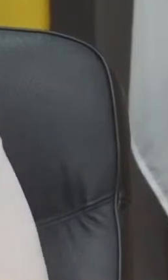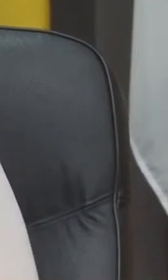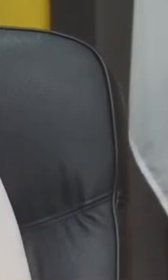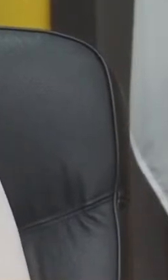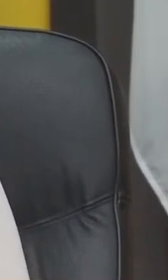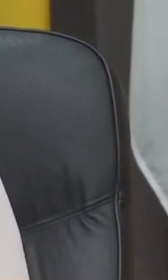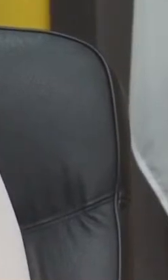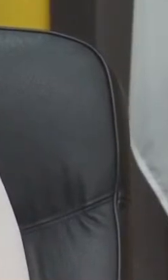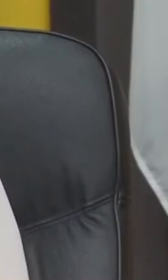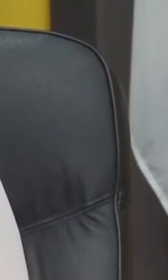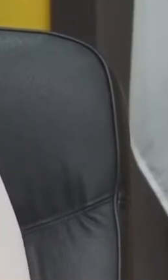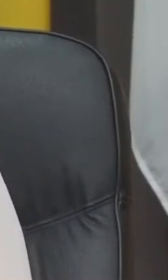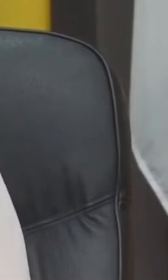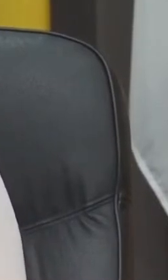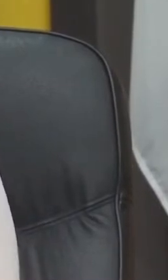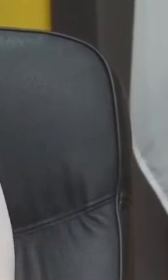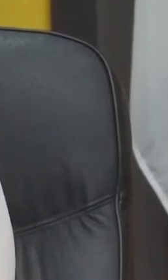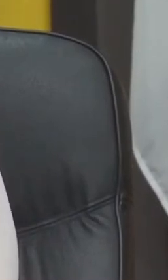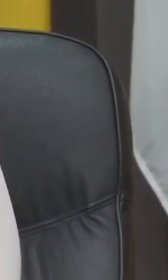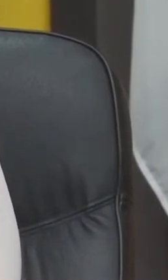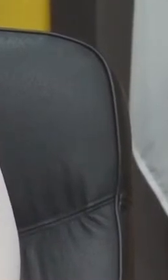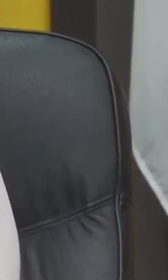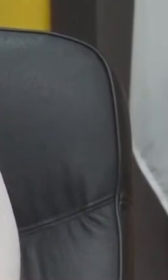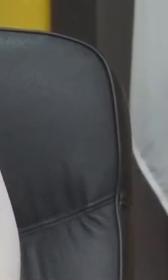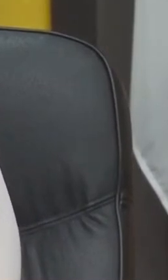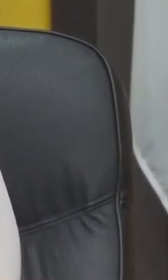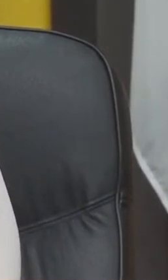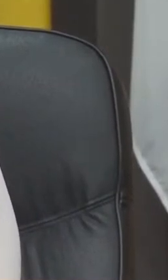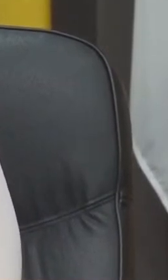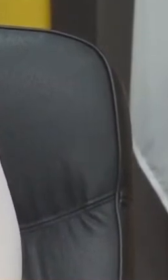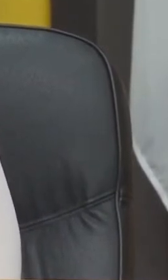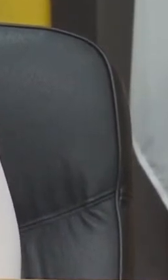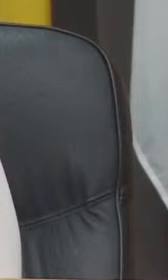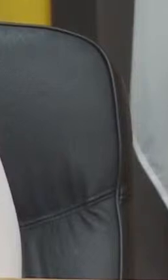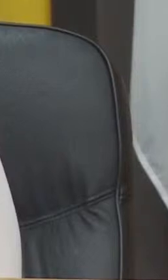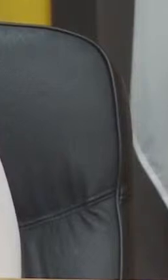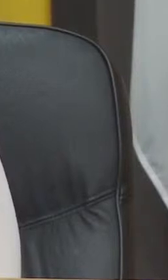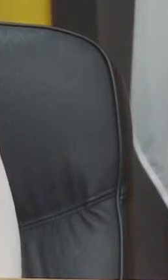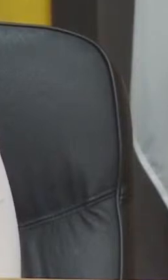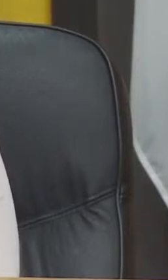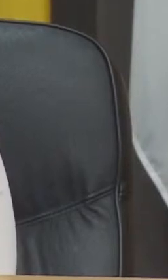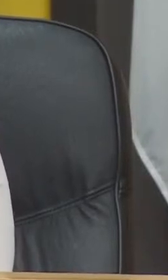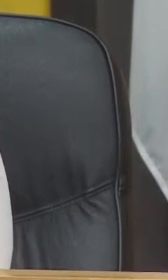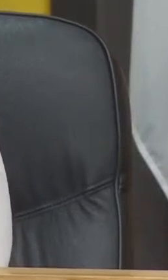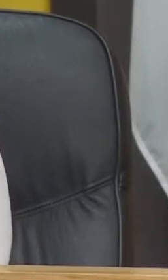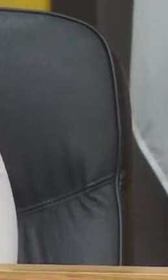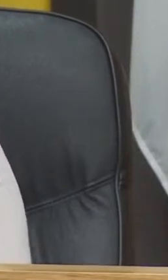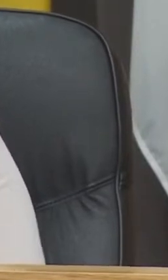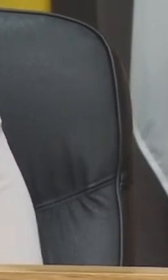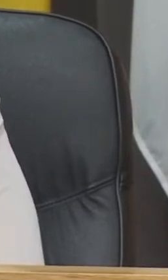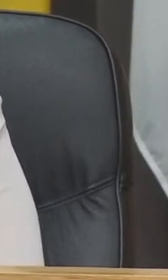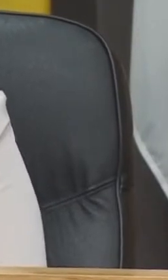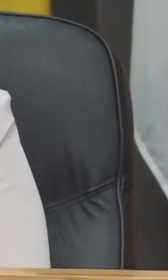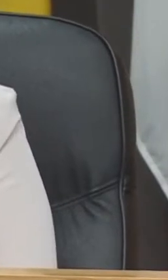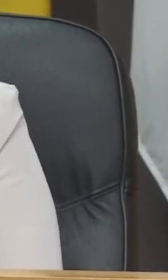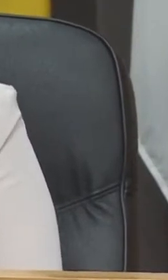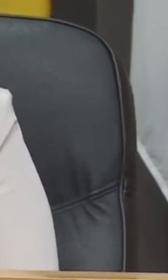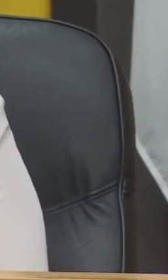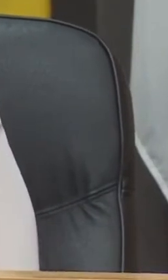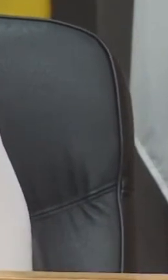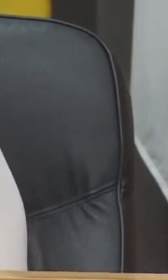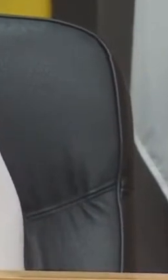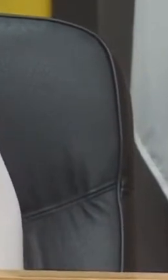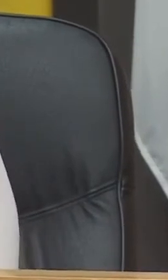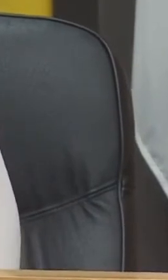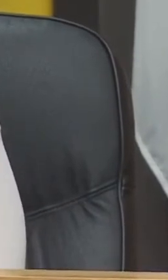Merci à vous, citoyens du Nouveau-Brunswick. Au cours des 2 dernières semaines, des milliers de nouveaux